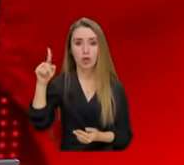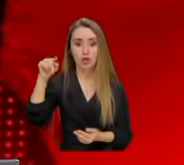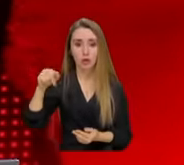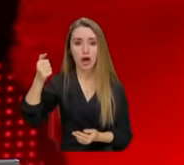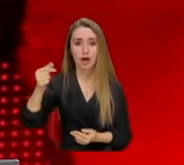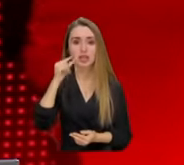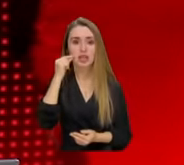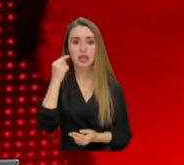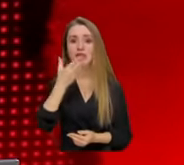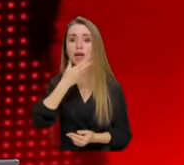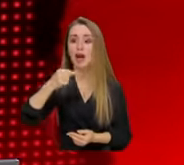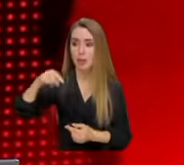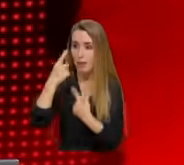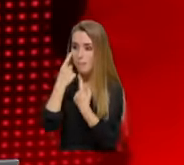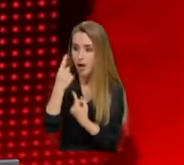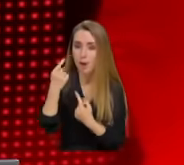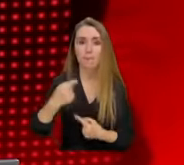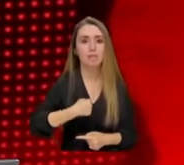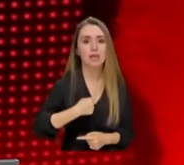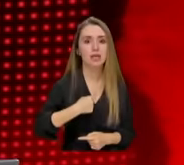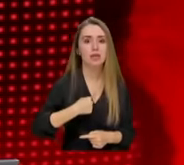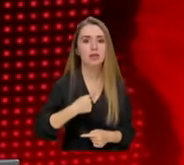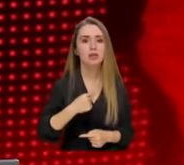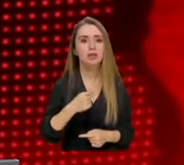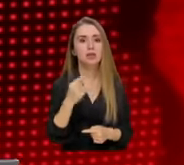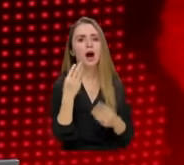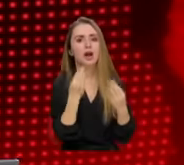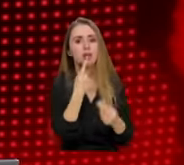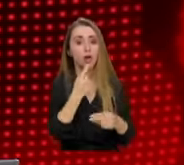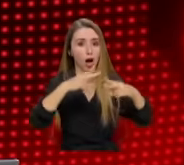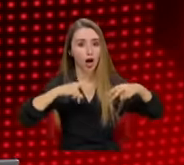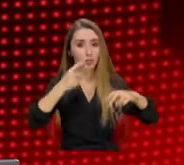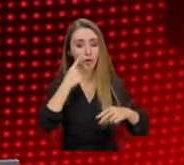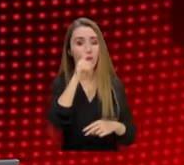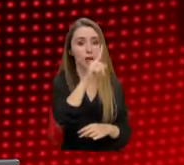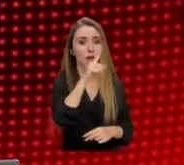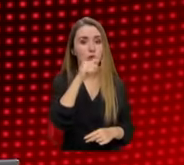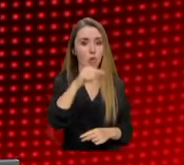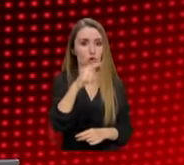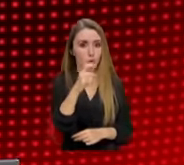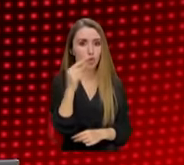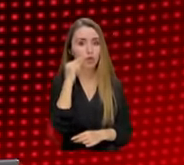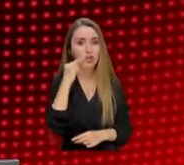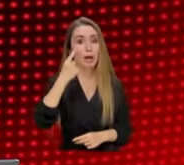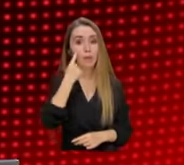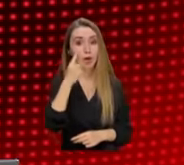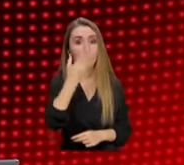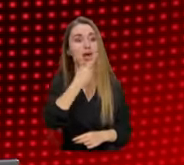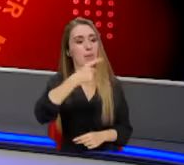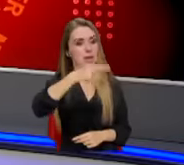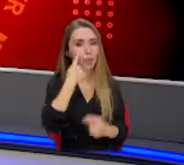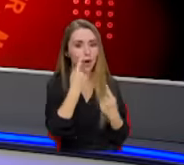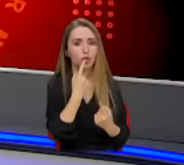1,6 kişi bir emekliye bakarken bizde durum daha iyi diyor araştırma. 1,9 kişi bakıyor bir